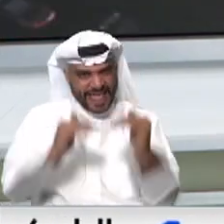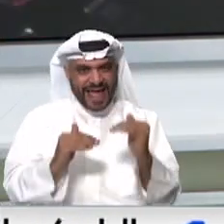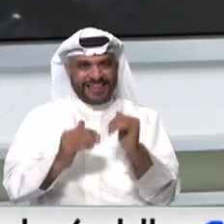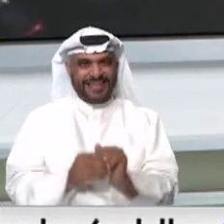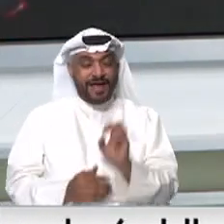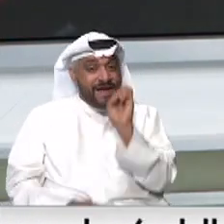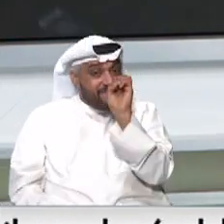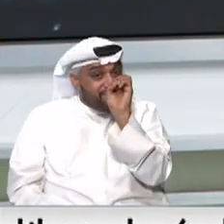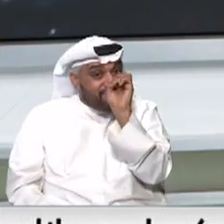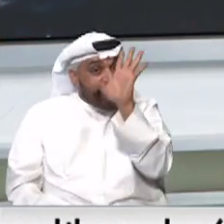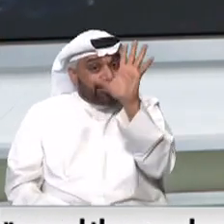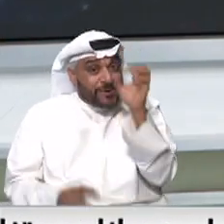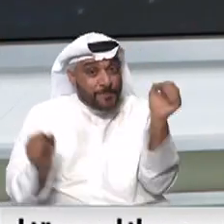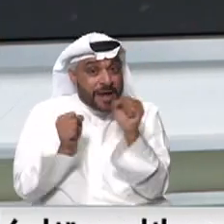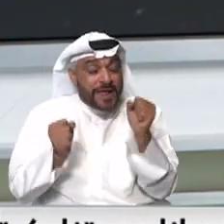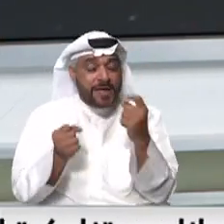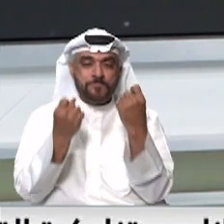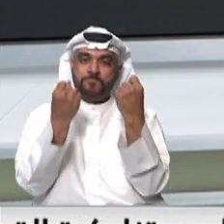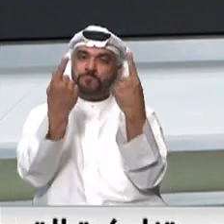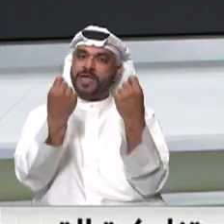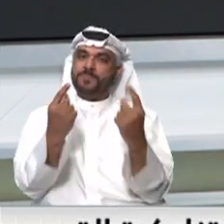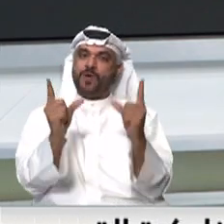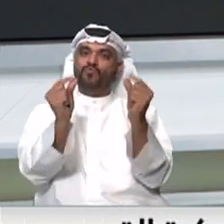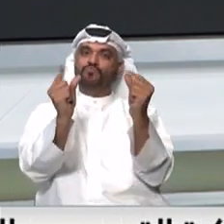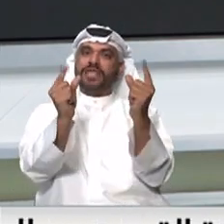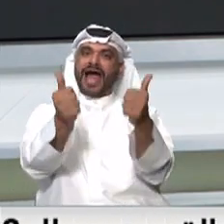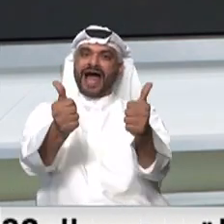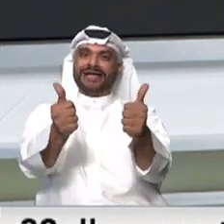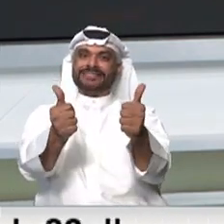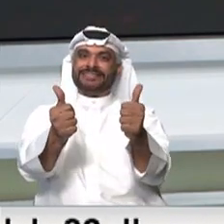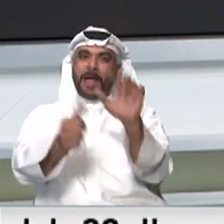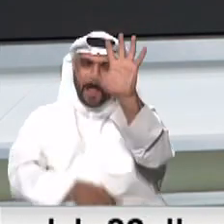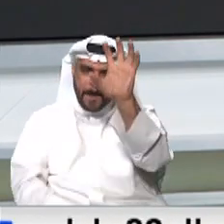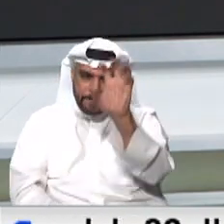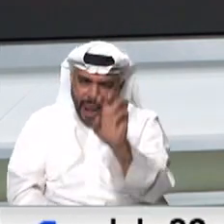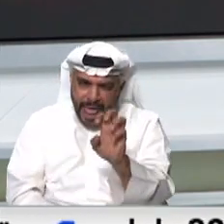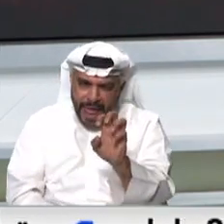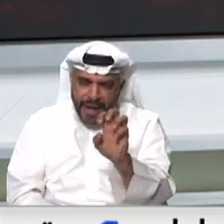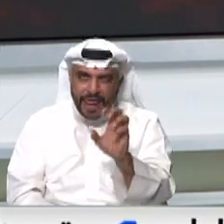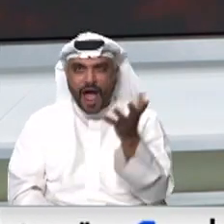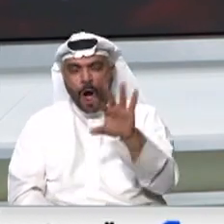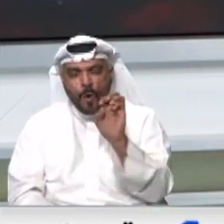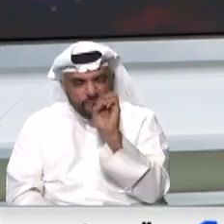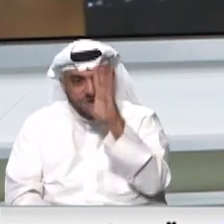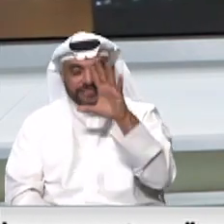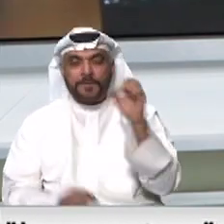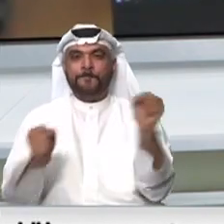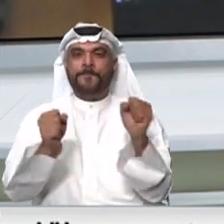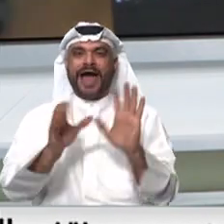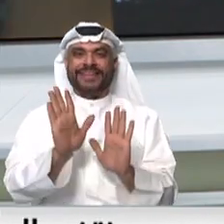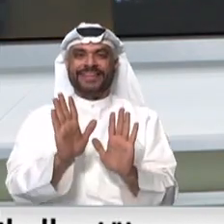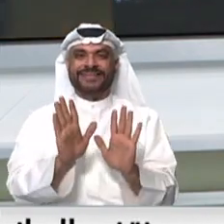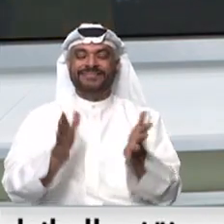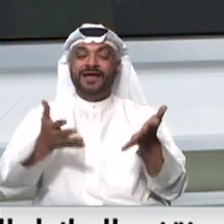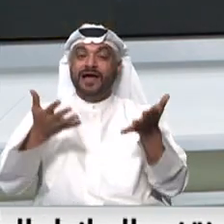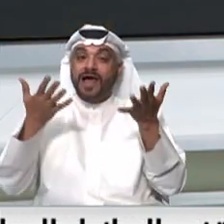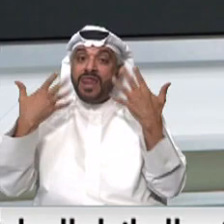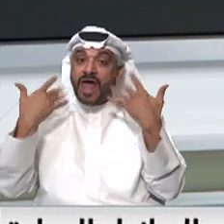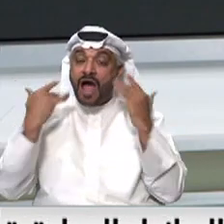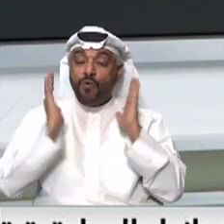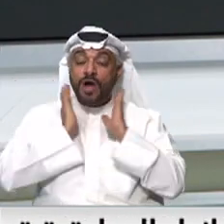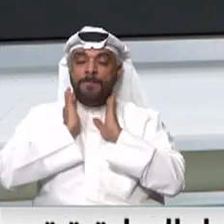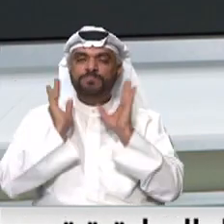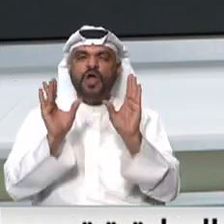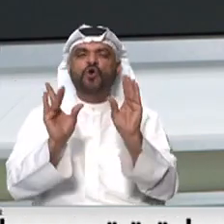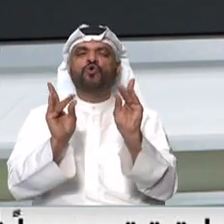والفجر خارج المدينه لا تزال مستمره ويان واعتدال نسبي خلال فترا المساء الرياح متقلبه الاتجاه وفرص الهوا الكوس وايضا للرطوبه على